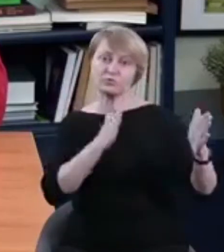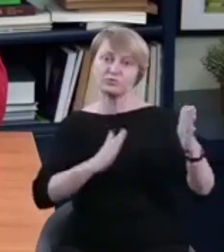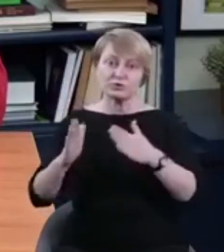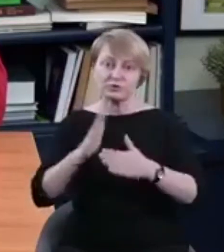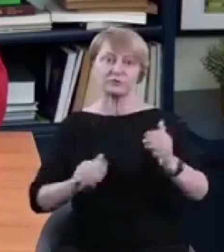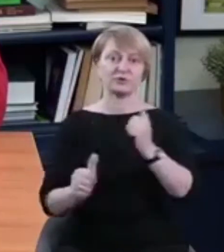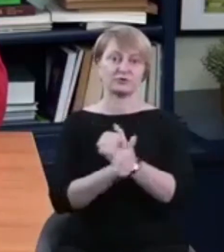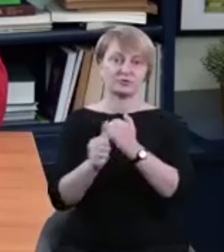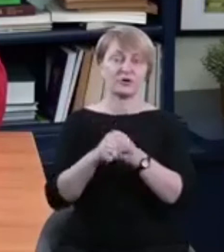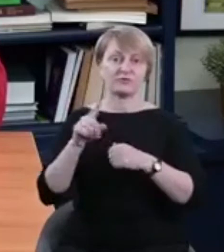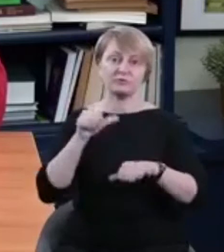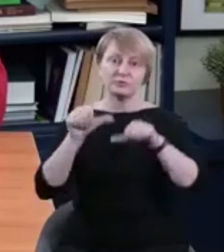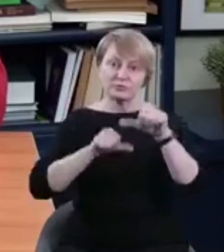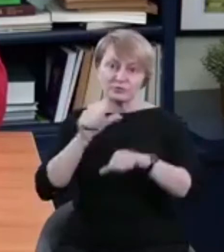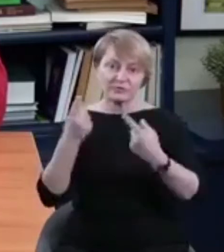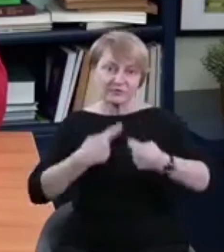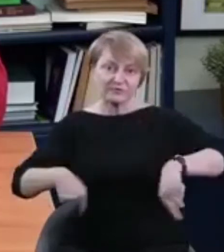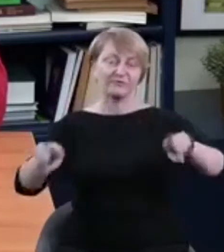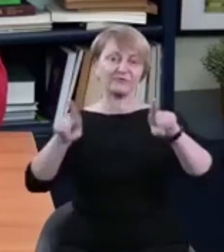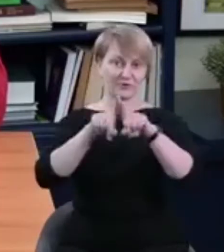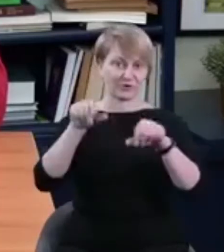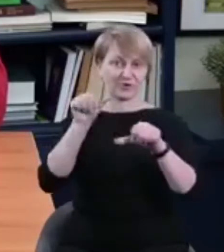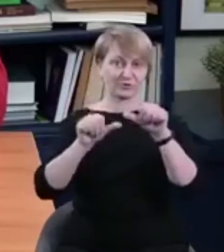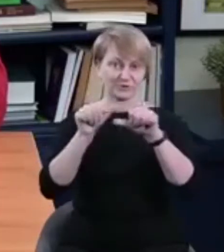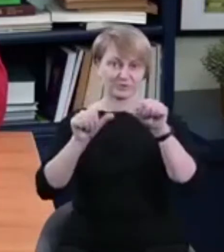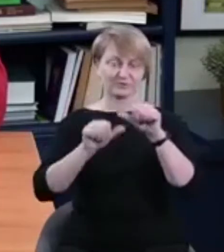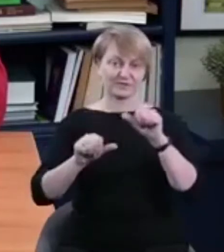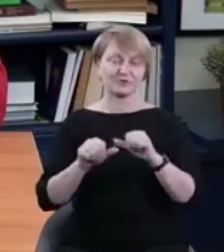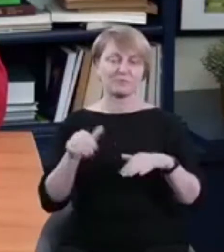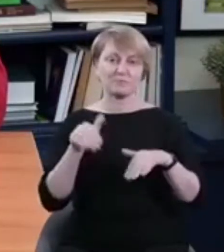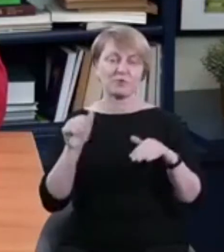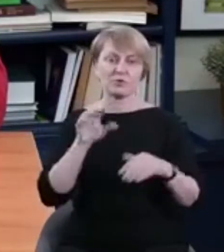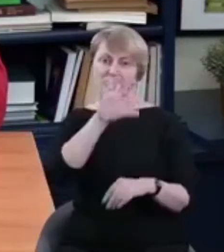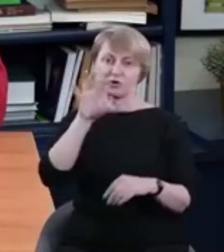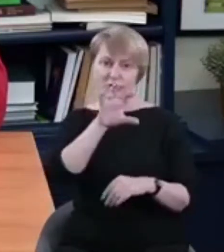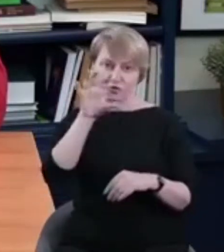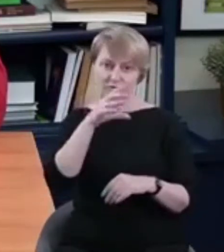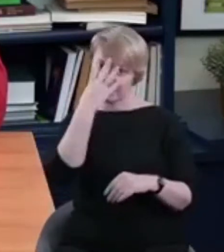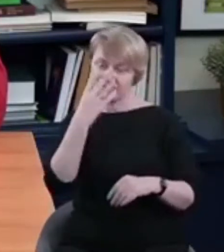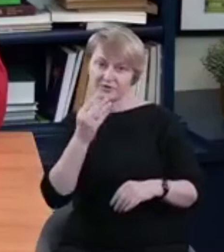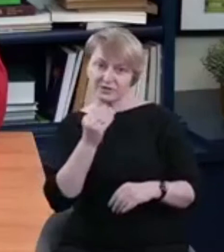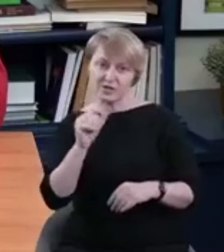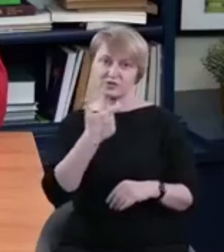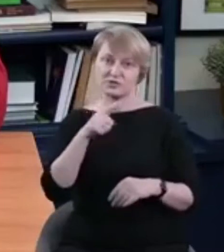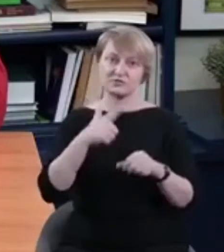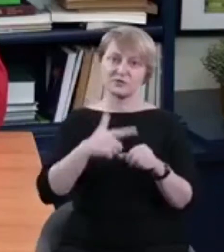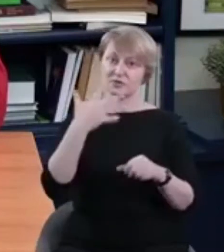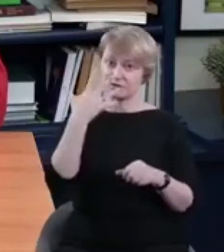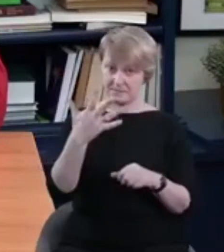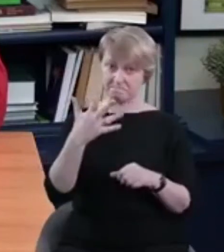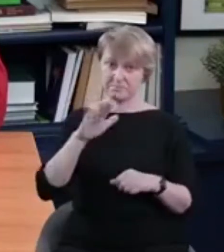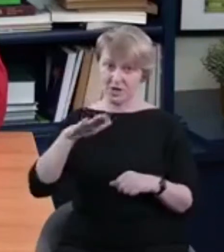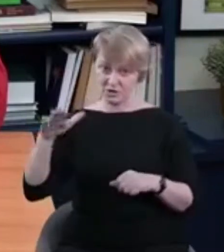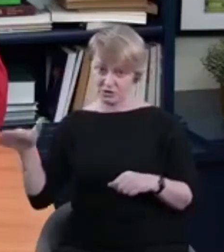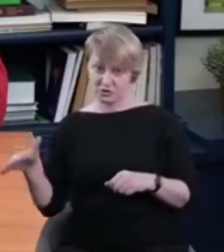chcielibyśmy to przeszkoda zrealizować także możecie pooglądać część wizualizacji na 125 dzieci tak planujemy to